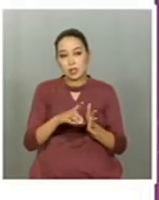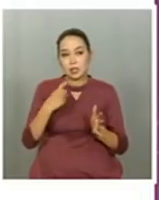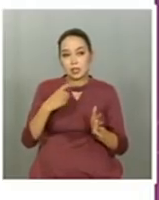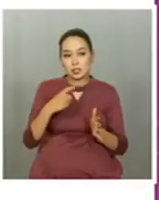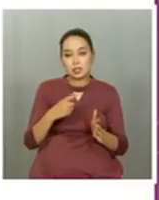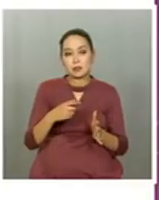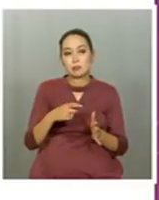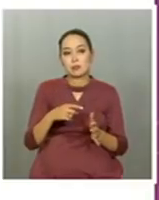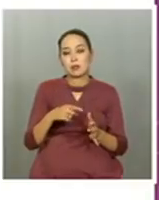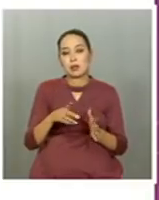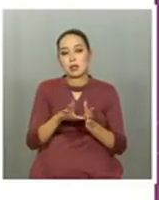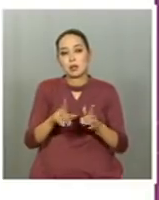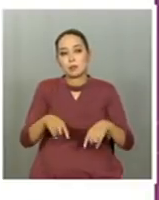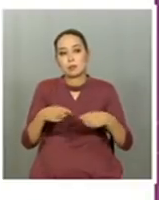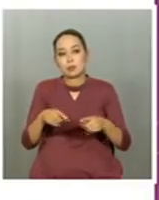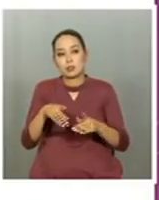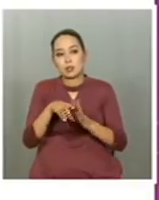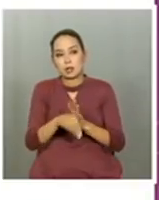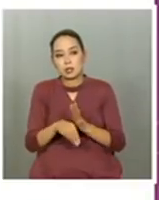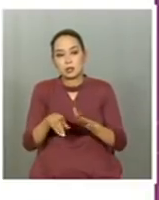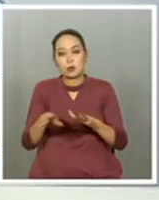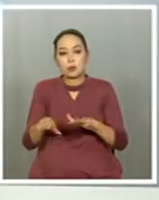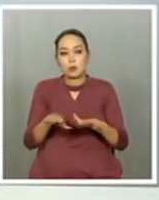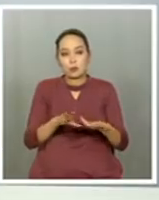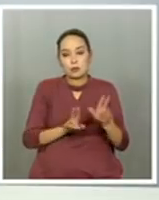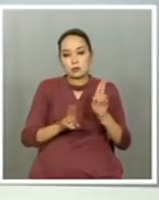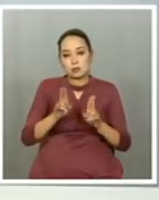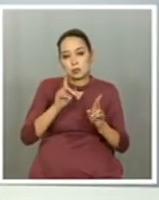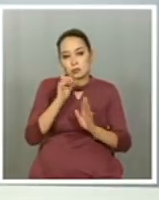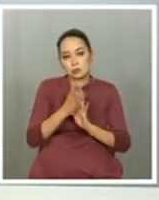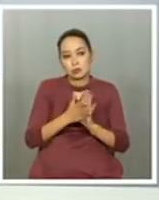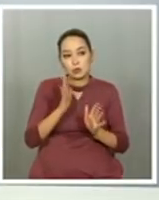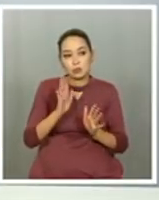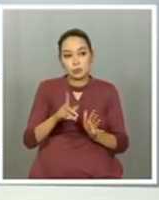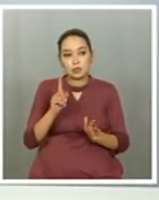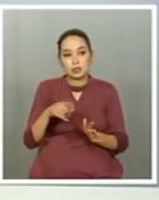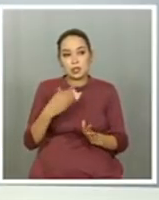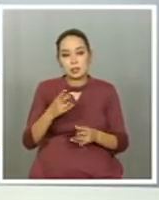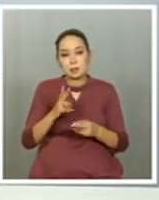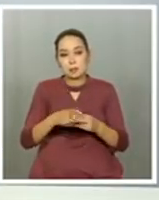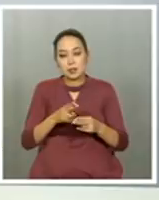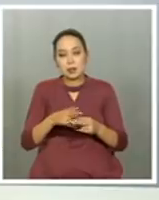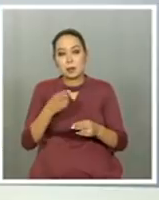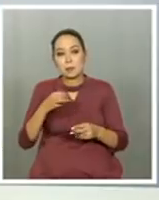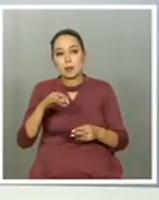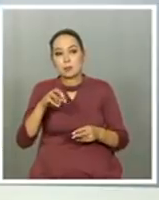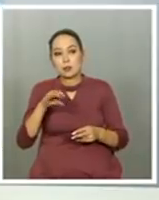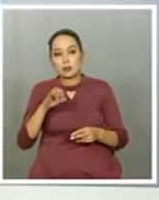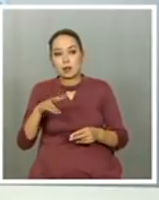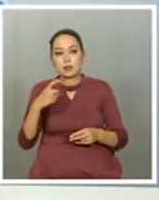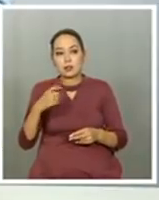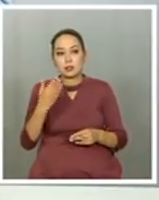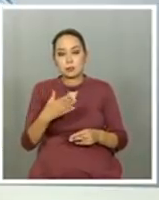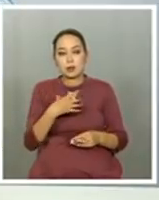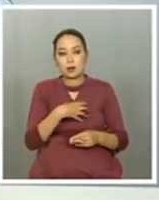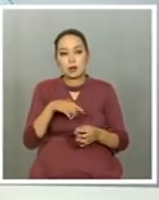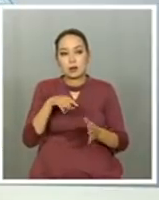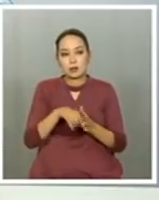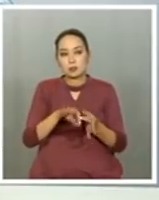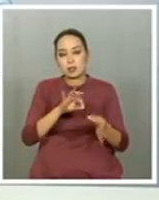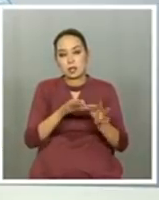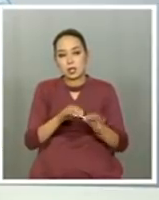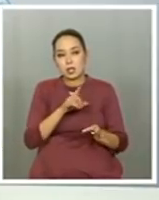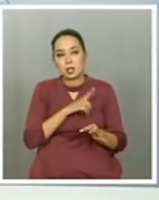қатарында металдардың орналасу принципін түсінесіздер және металдар мен бейметалдардың химиялық қасиеттерін сипаттайтын